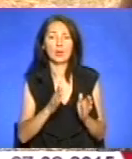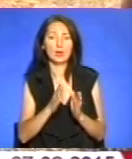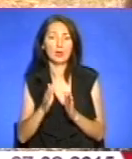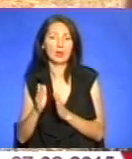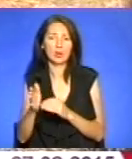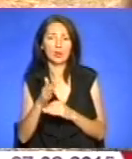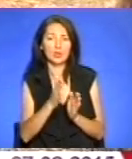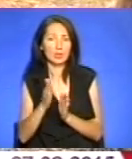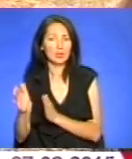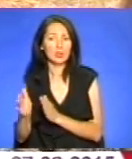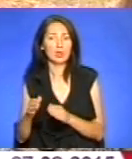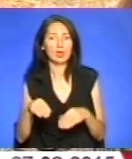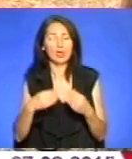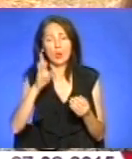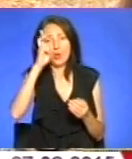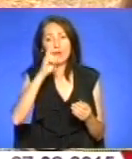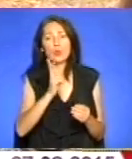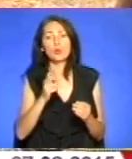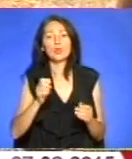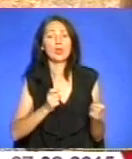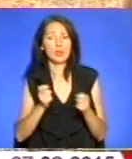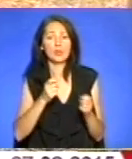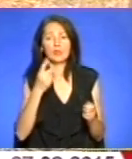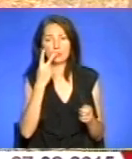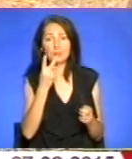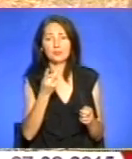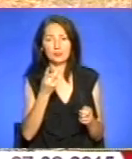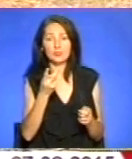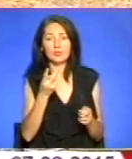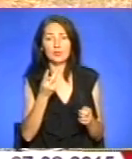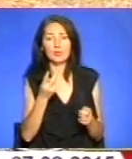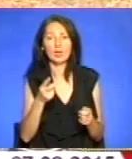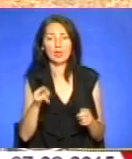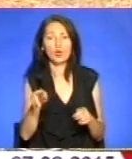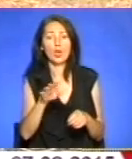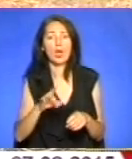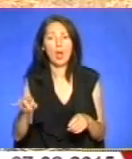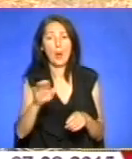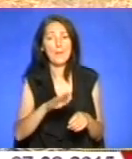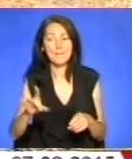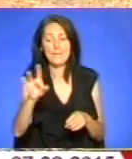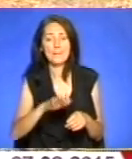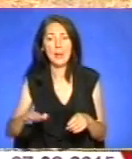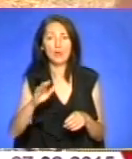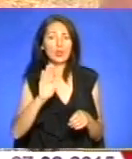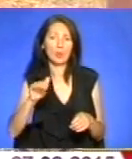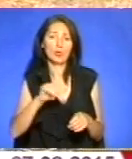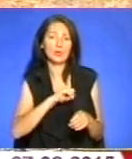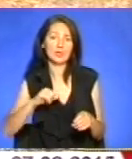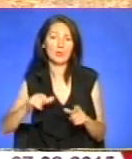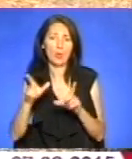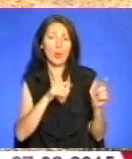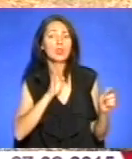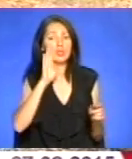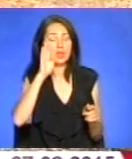Дай Бог, щоб хтось з керівництва приглянулися і зглянулися над тими людьми, над тим масивом, наскільки це накладно, або проїхалися хоча б вранці один раз і